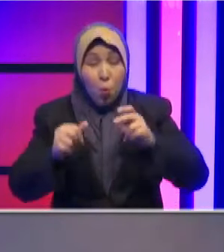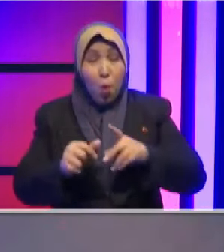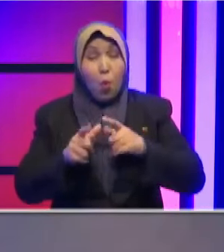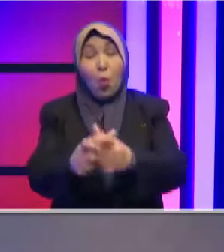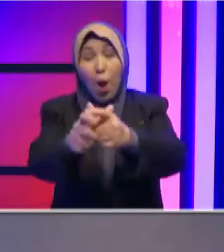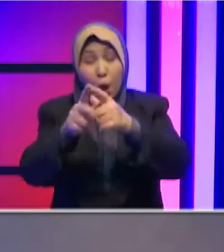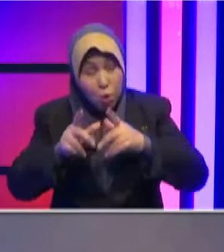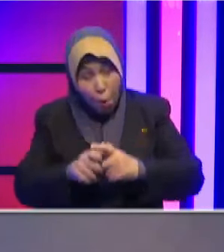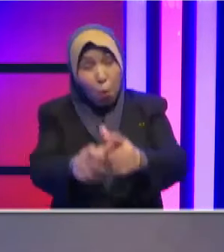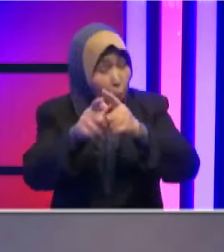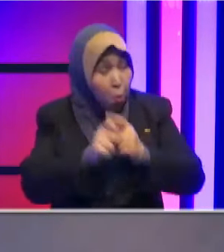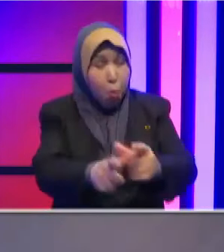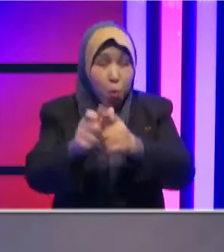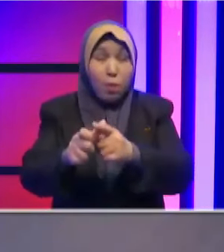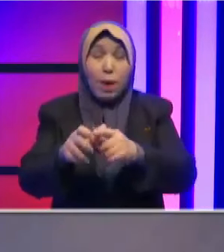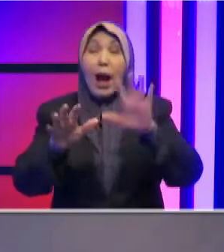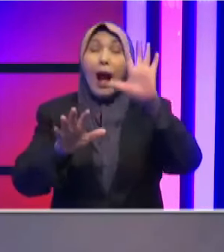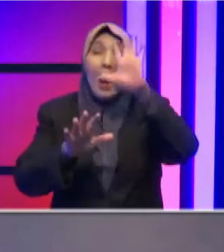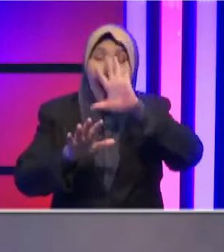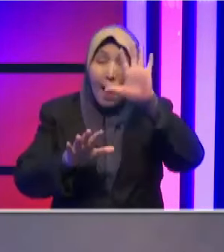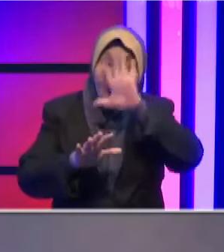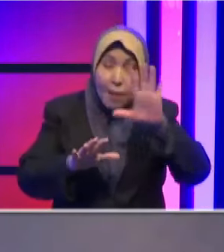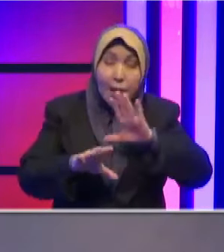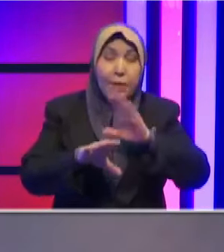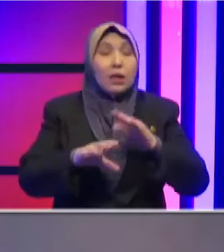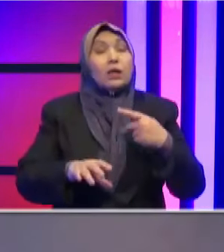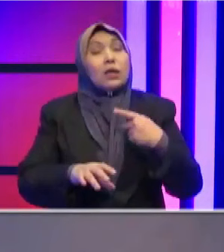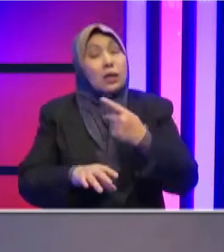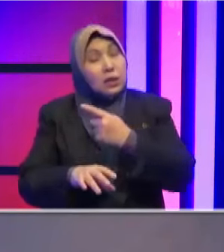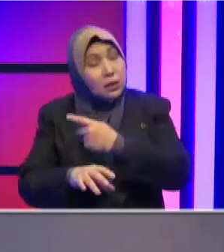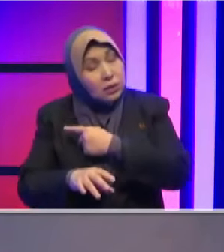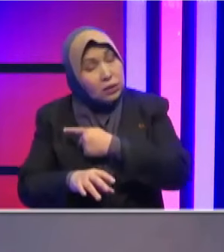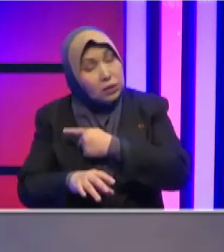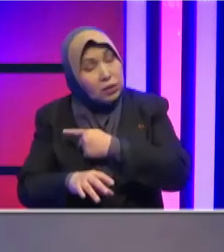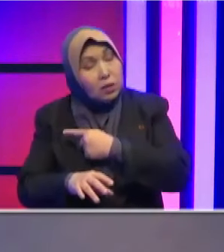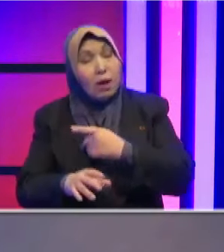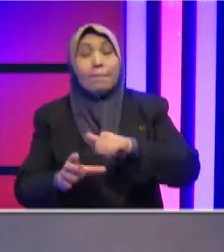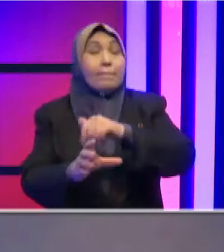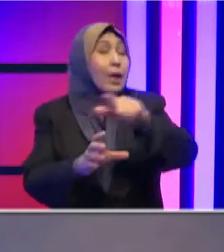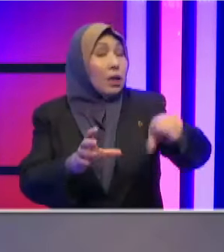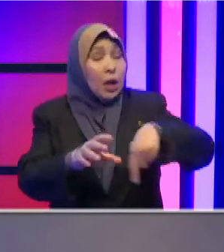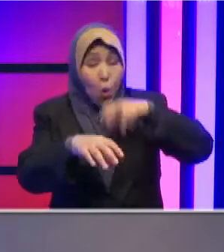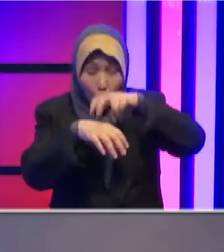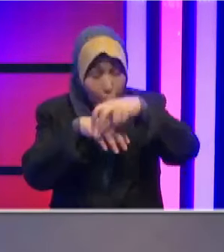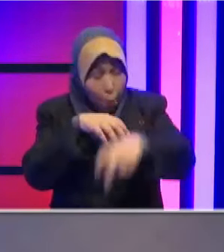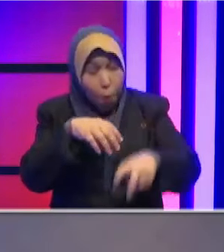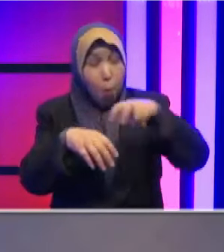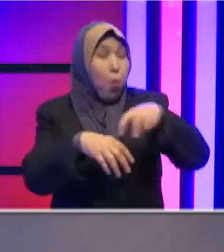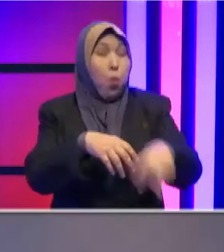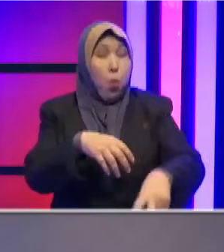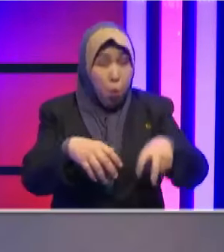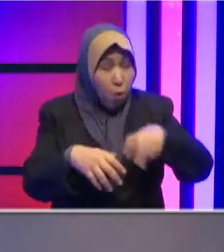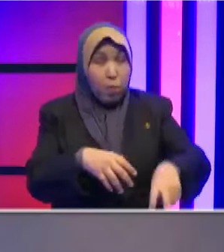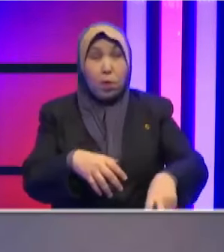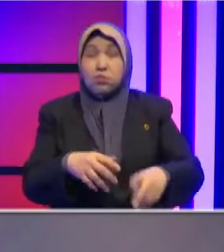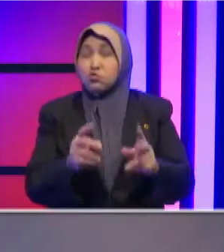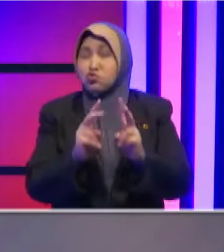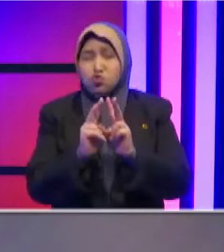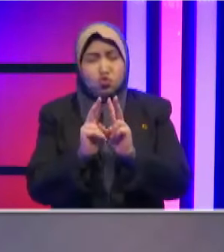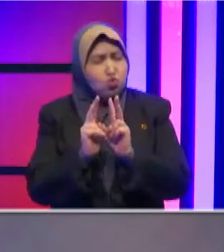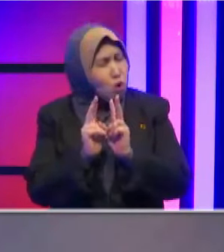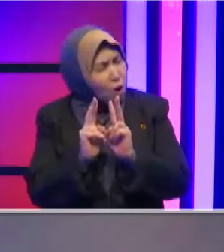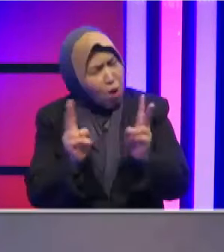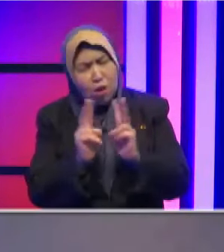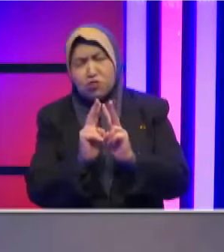Allah Gambarkan kepada kita minkulli hadapin Yen silent mereka turun dalam keadaan yang bersangatan